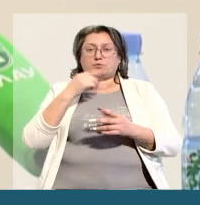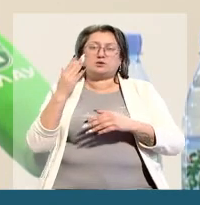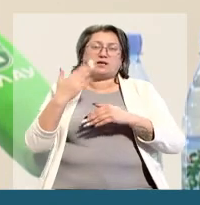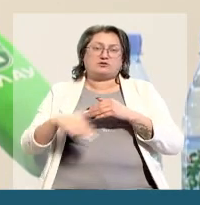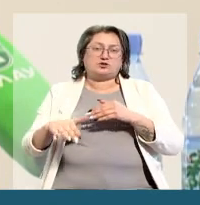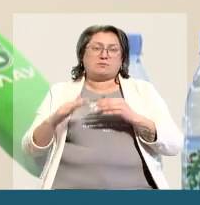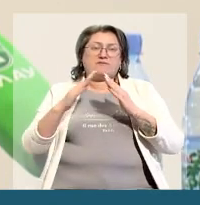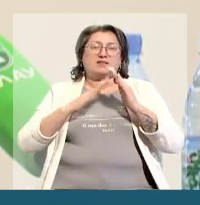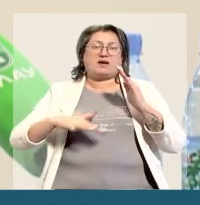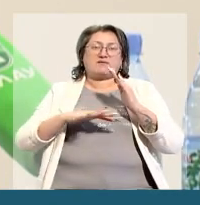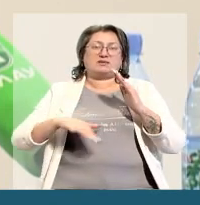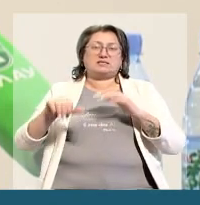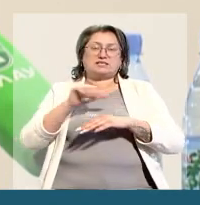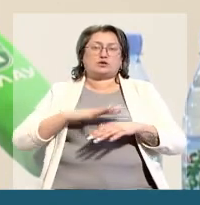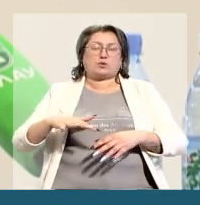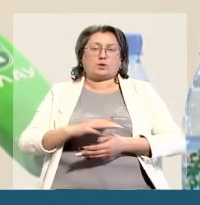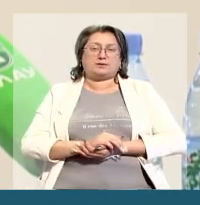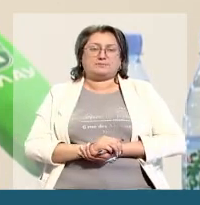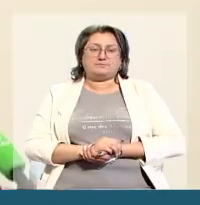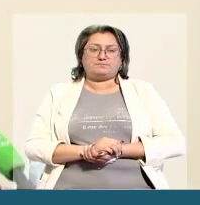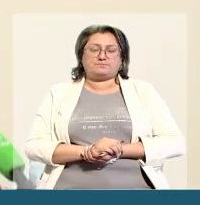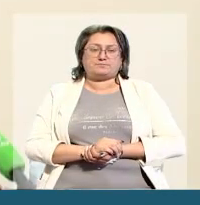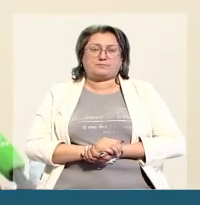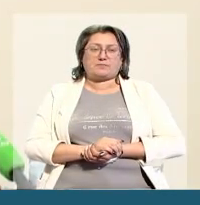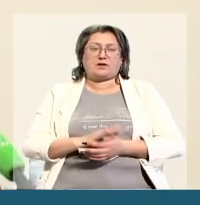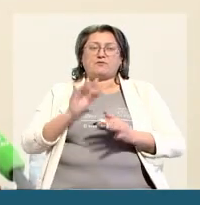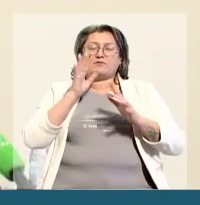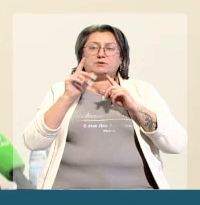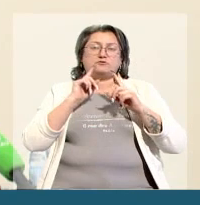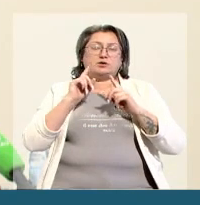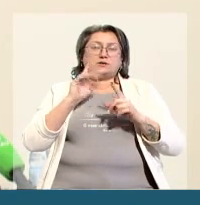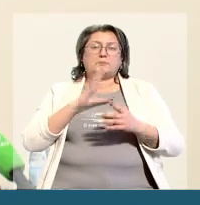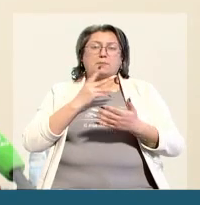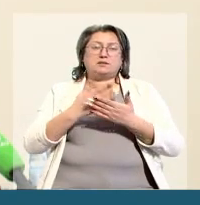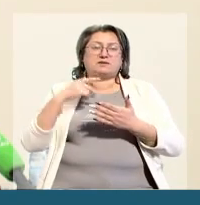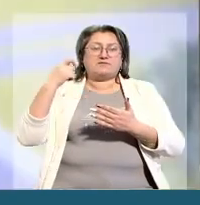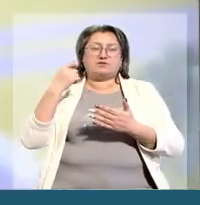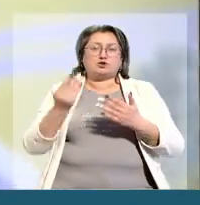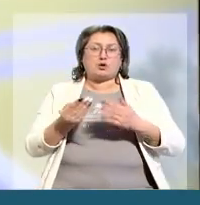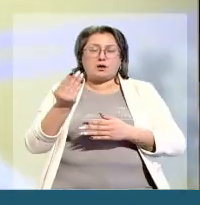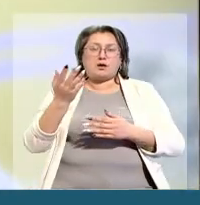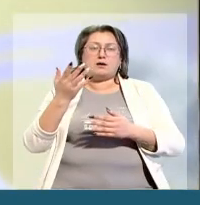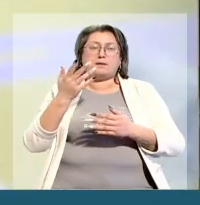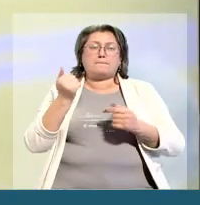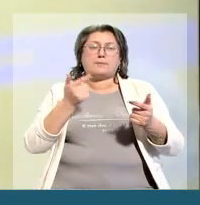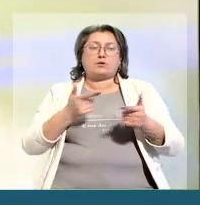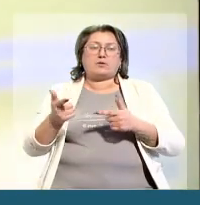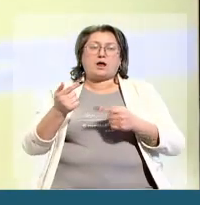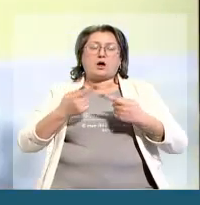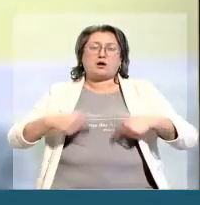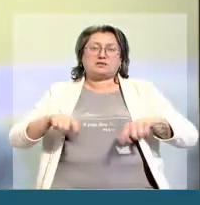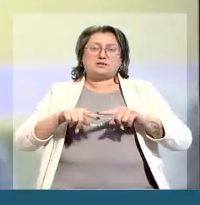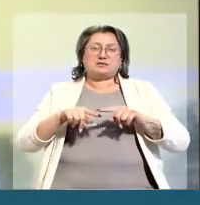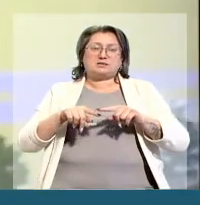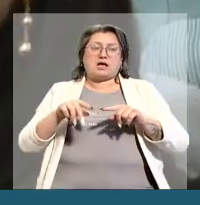бастап жасыл аймақтар бойынша пилоттық жобаны бастайтын боламыз. Жиын барысында мердігер ұйым дайындаған бейнематериал көрсетілді. Әкімдік кәсіп